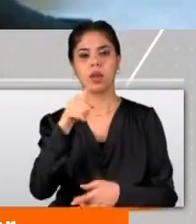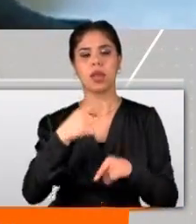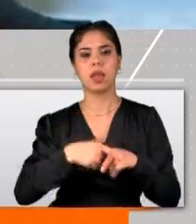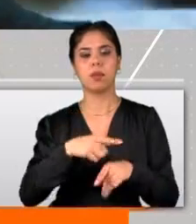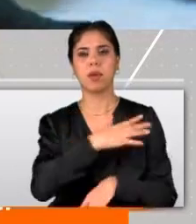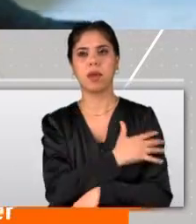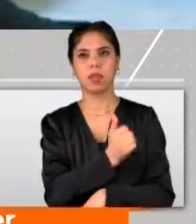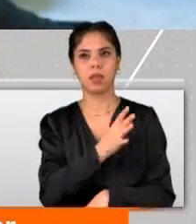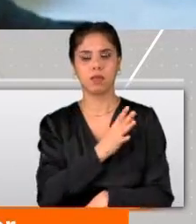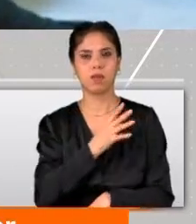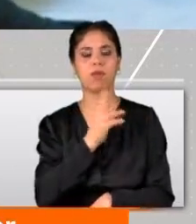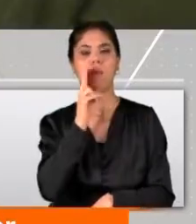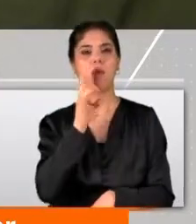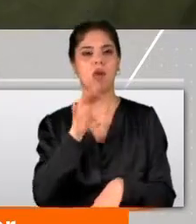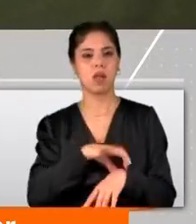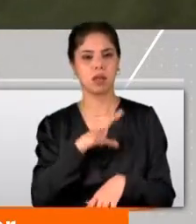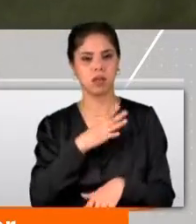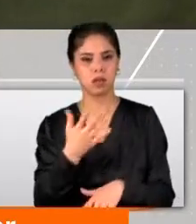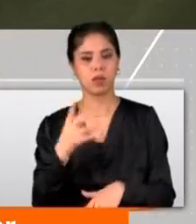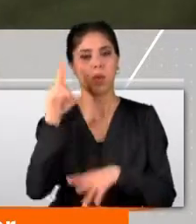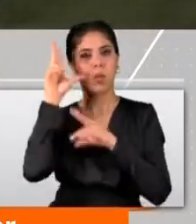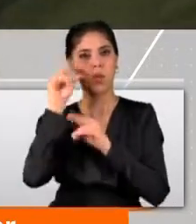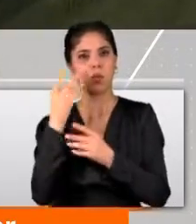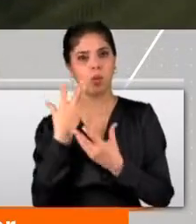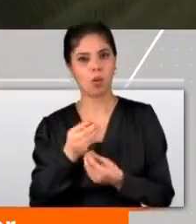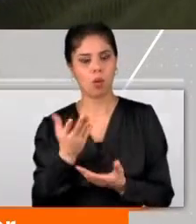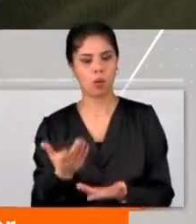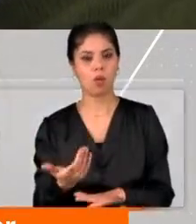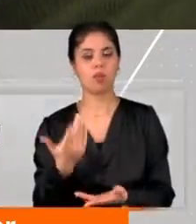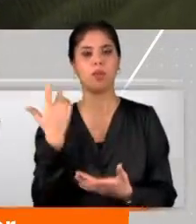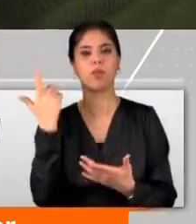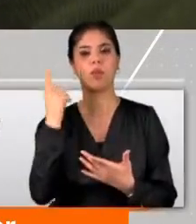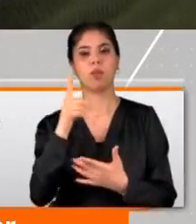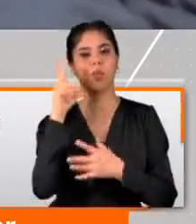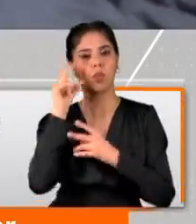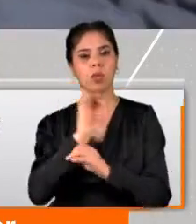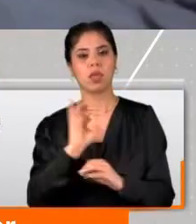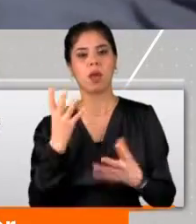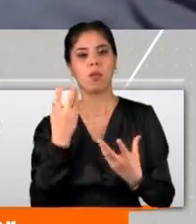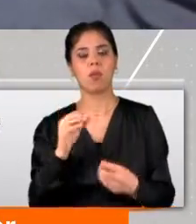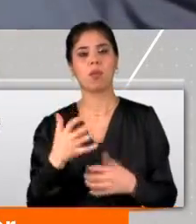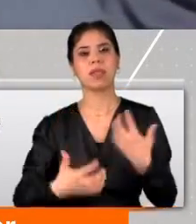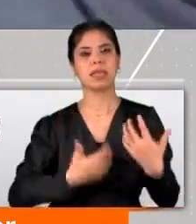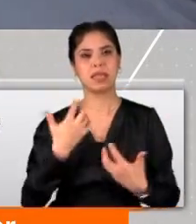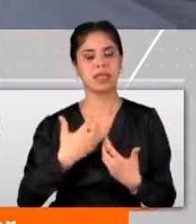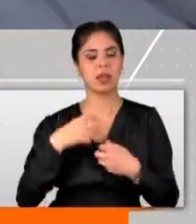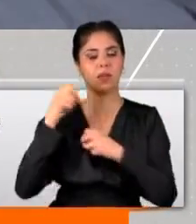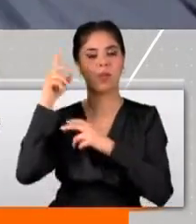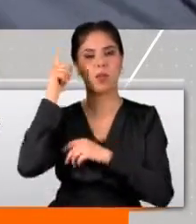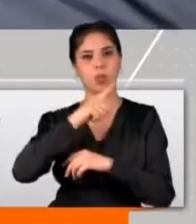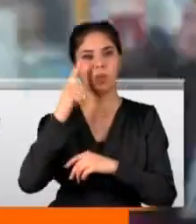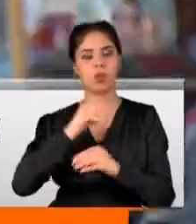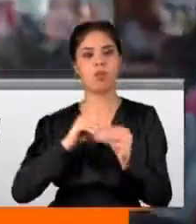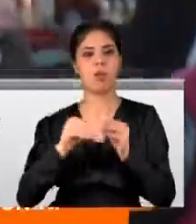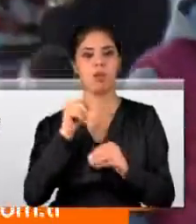şeker hastalığı var obezite var hem uykusuzluk hem zamanında uyuyamama hem de stresli bir şekilde uyanmanın geçirdiği